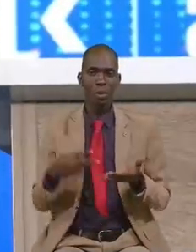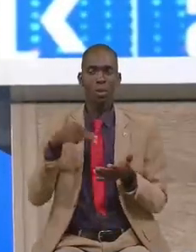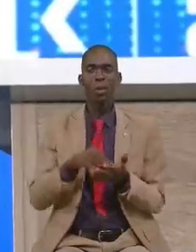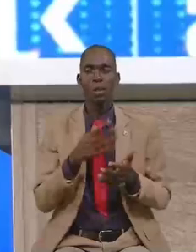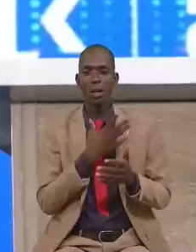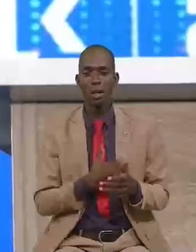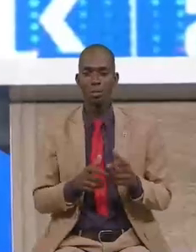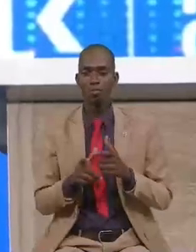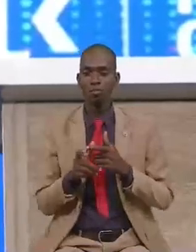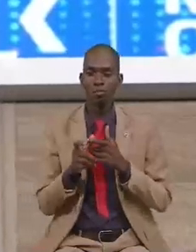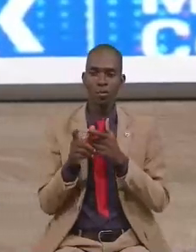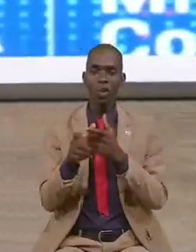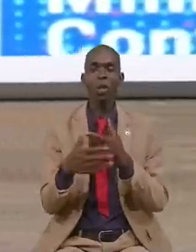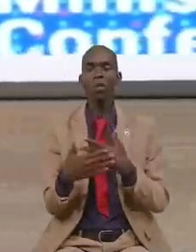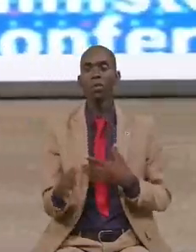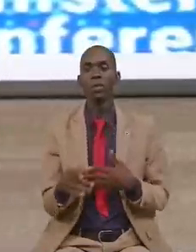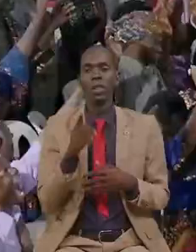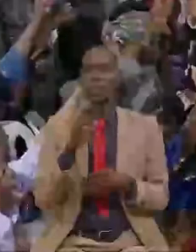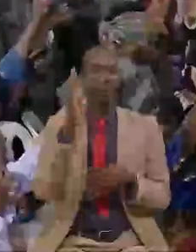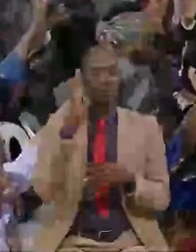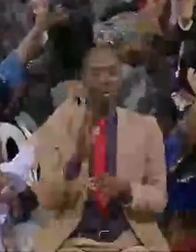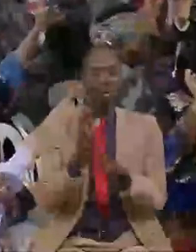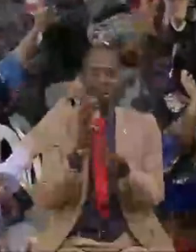poursuivre. Et tu vas réaliser.